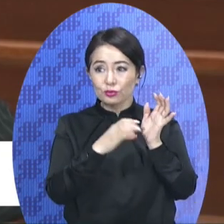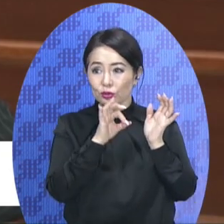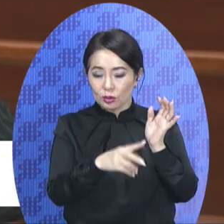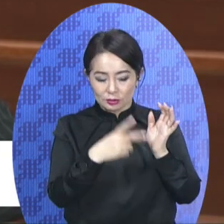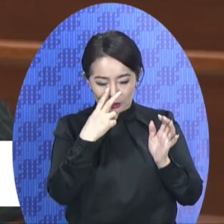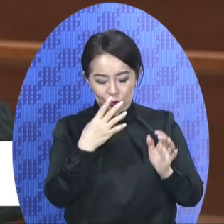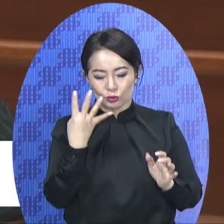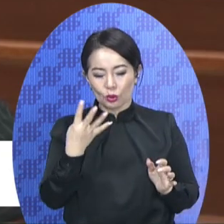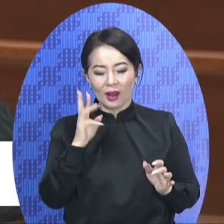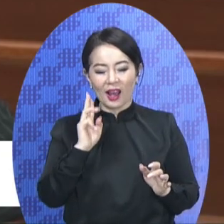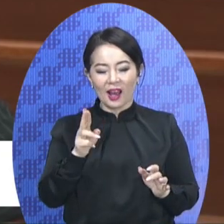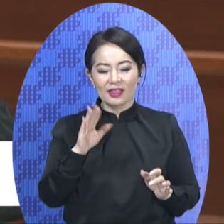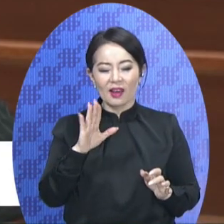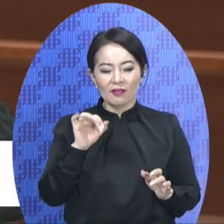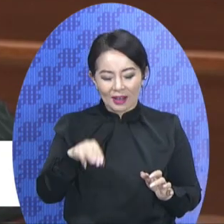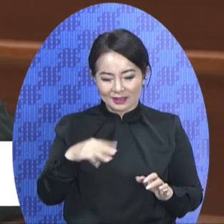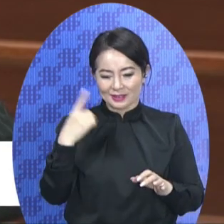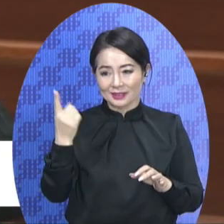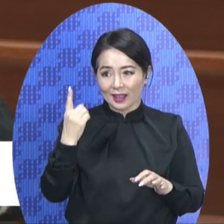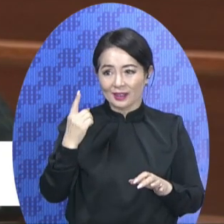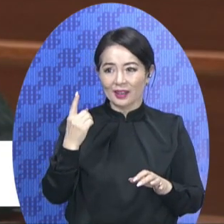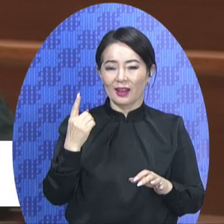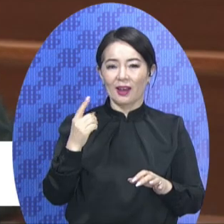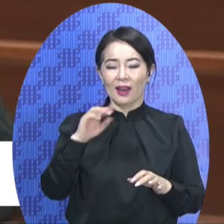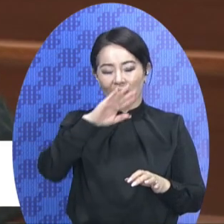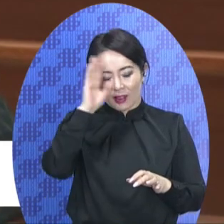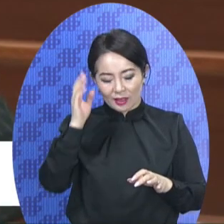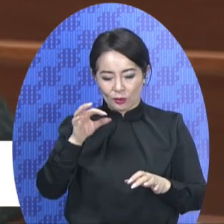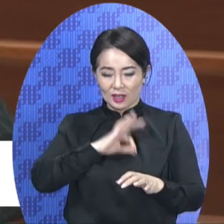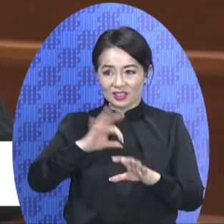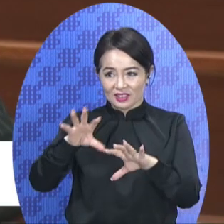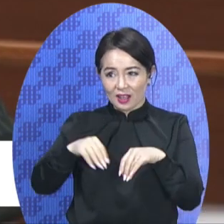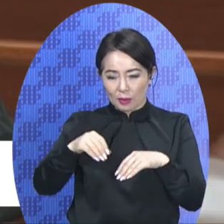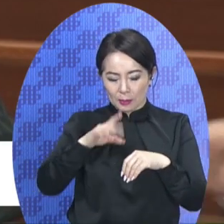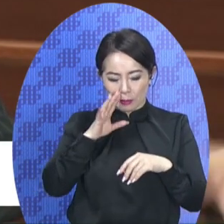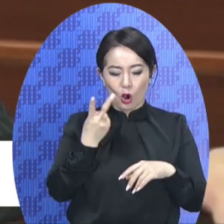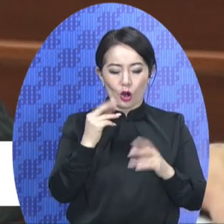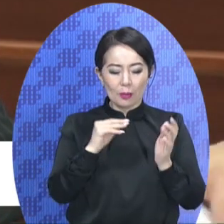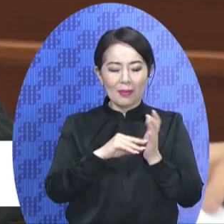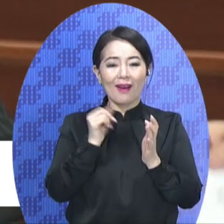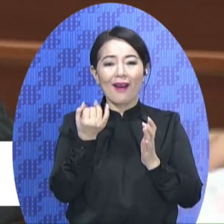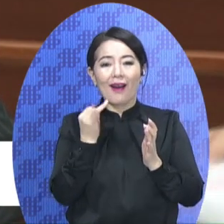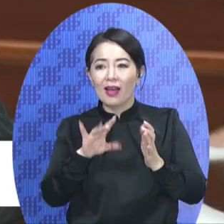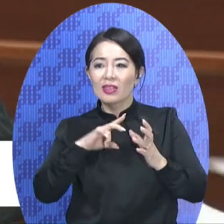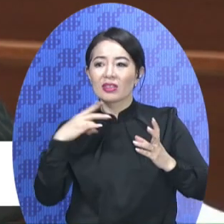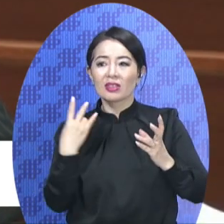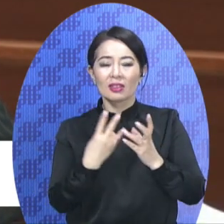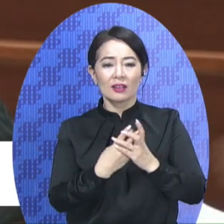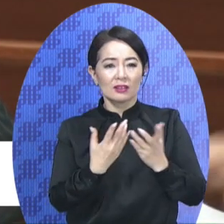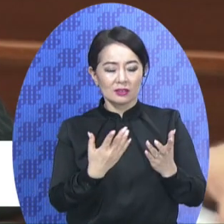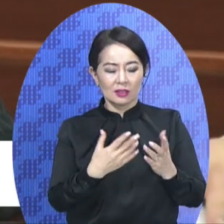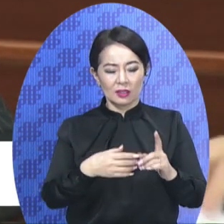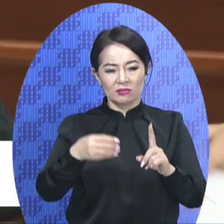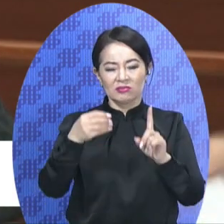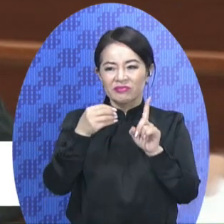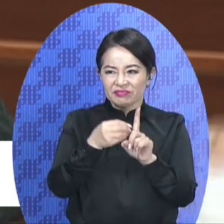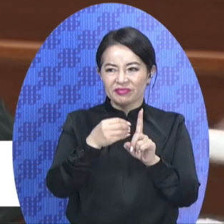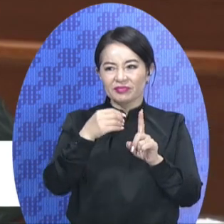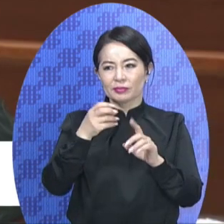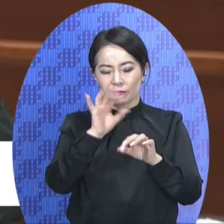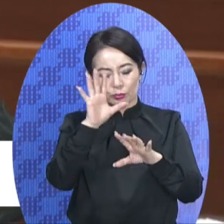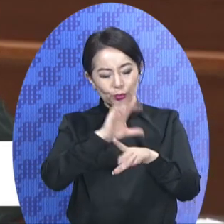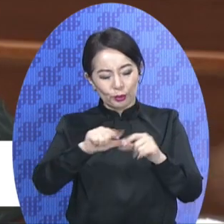цахилгаан халаагуурыг ашиглах хүчин чадалд баг 20 мянган айл өрхүүд ингээд нэгдчихэд янд нөхөн жирлийн яндан гас ингээд салаад